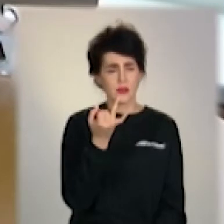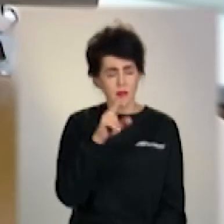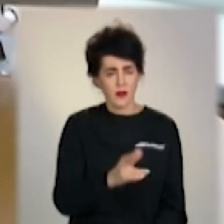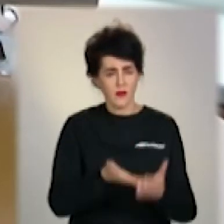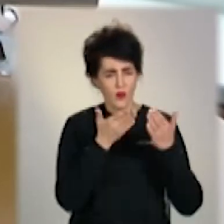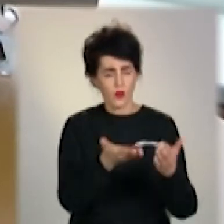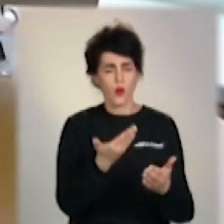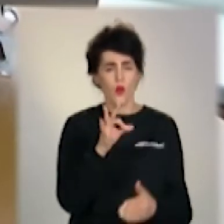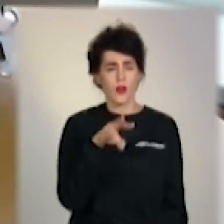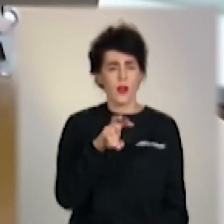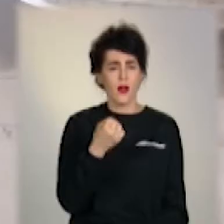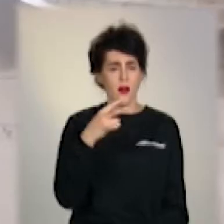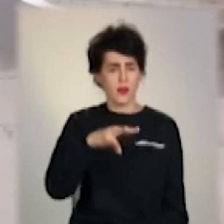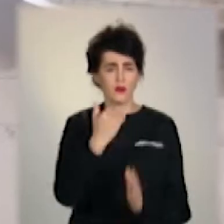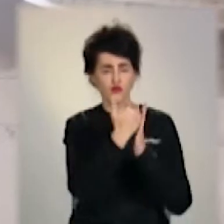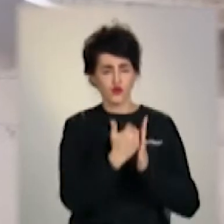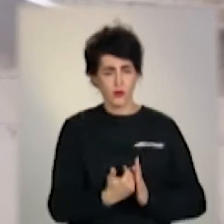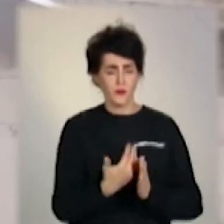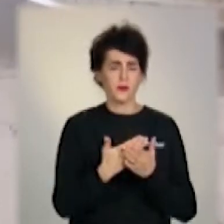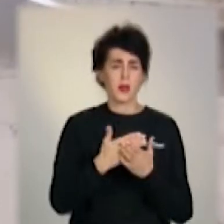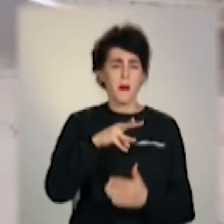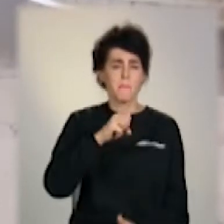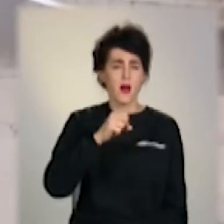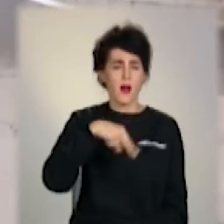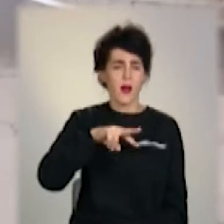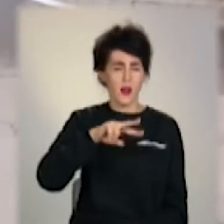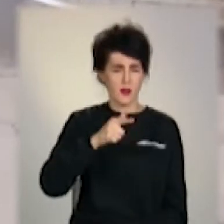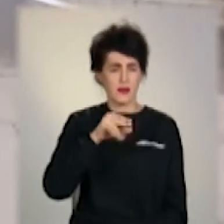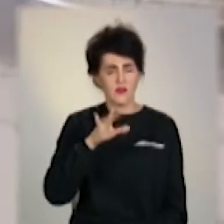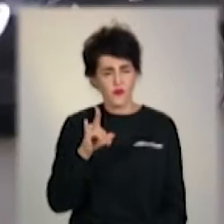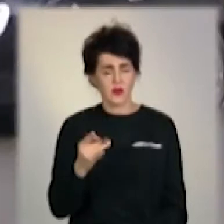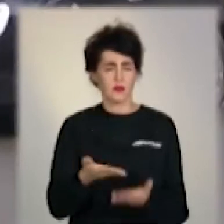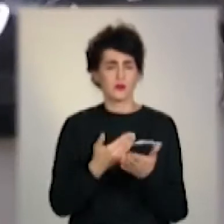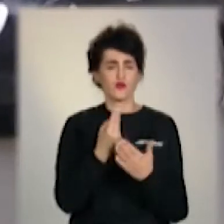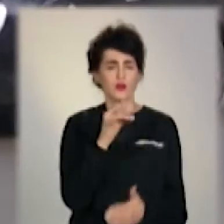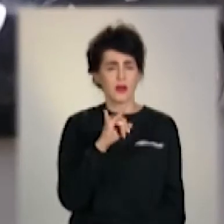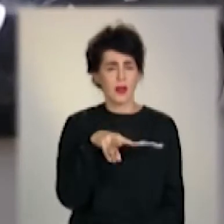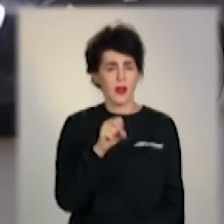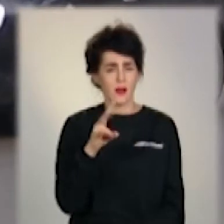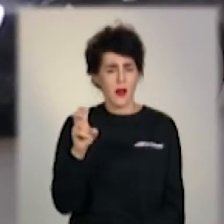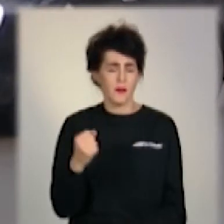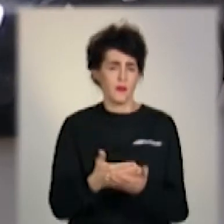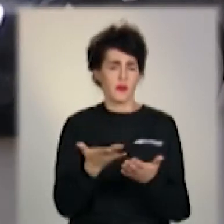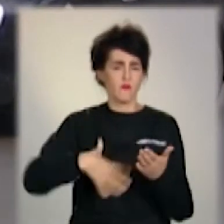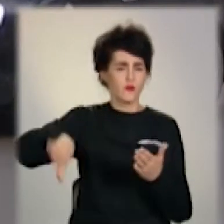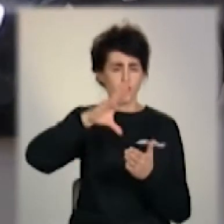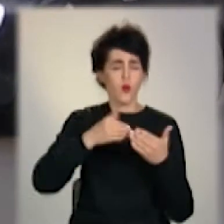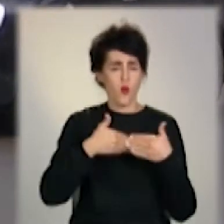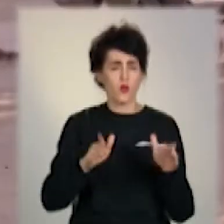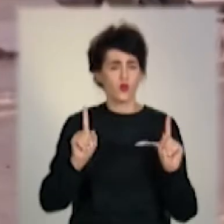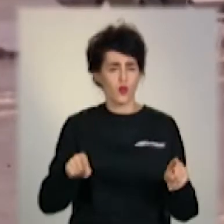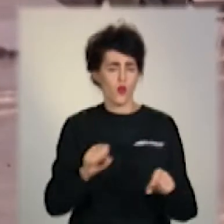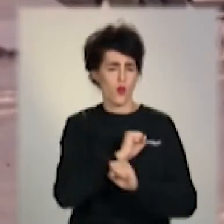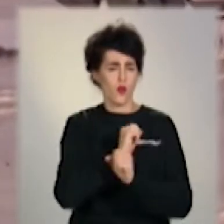це онлайн-режим. Мальдіви, Емірати, Кенія, Шрі-Ланка. Нині ці країни також відкриті для